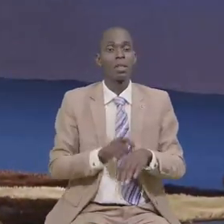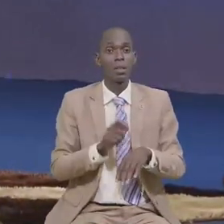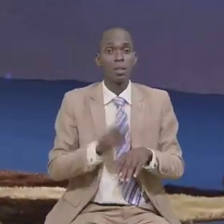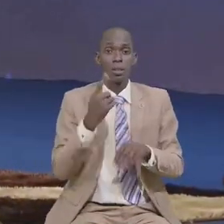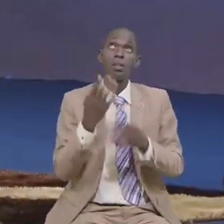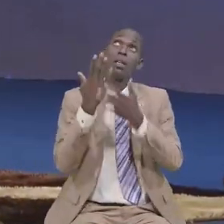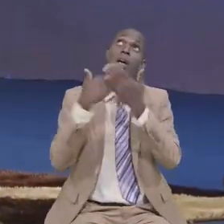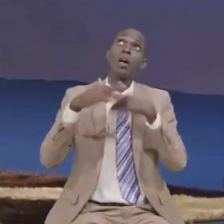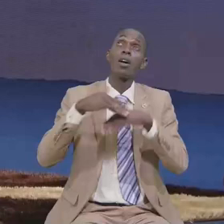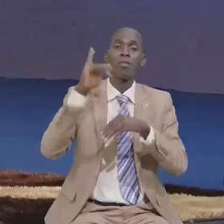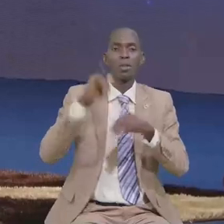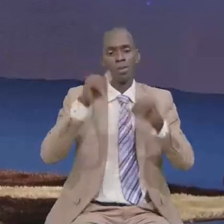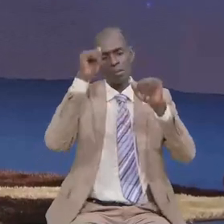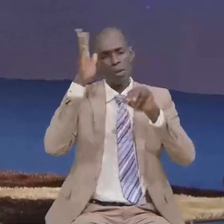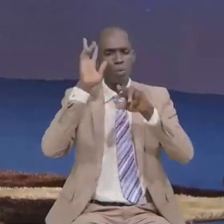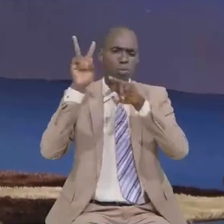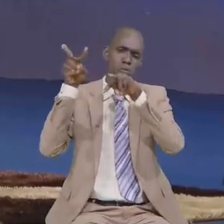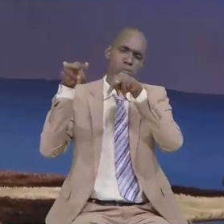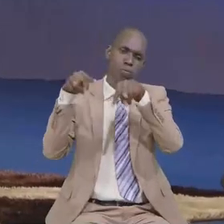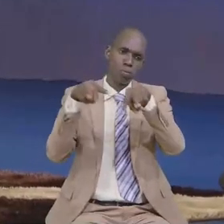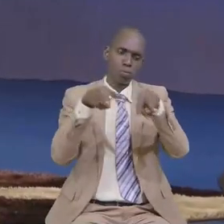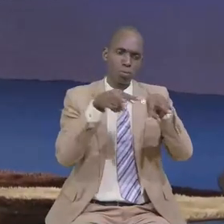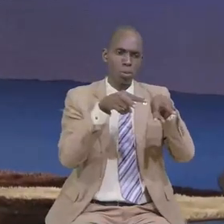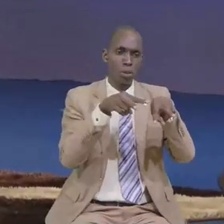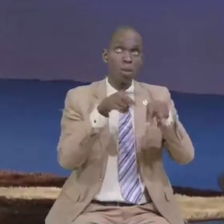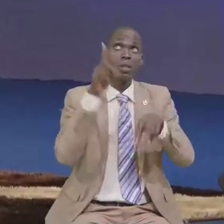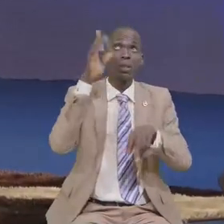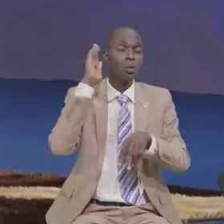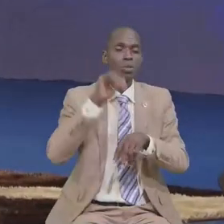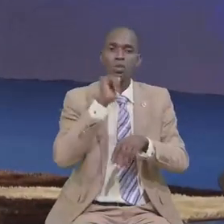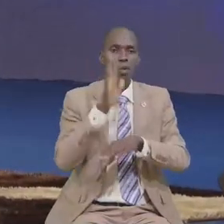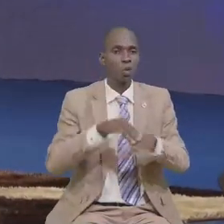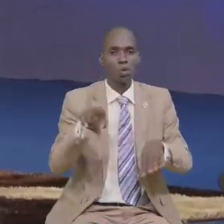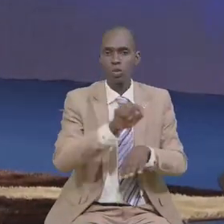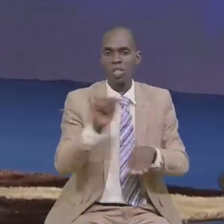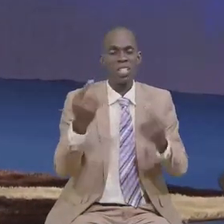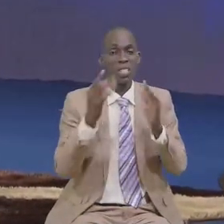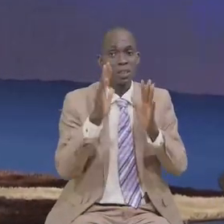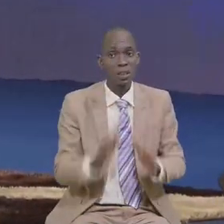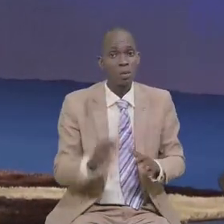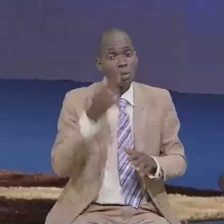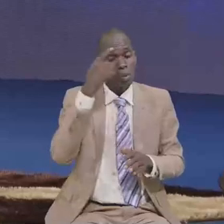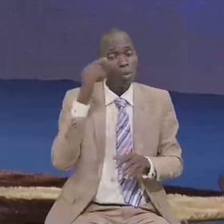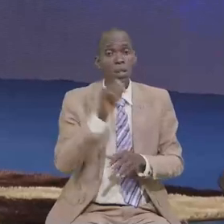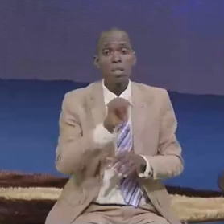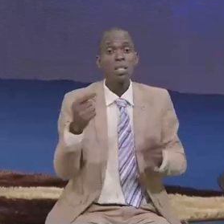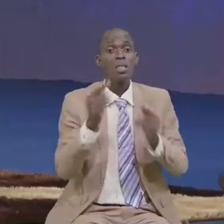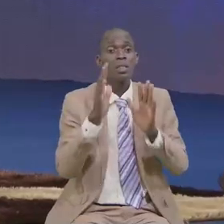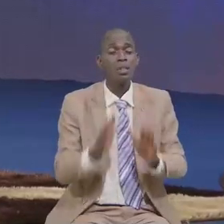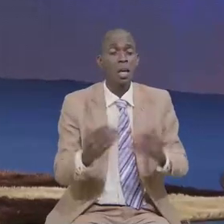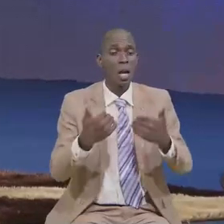le Père Céleste va te regarder. Il ne va plus t'appeler pécheur parce que le